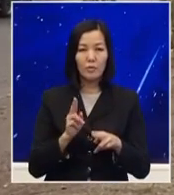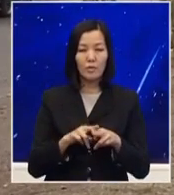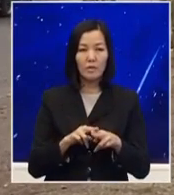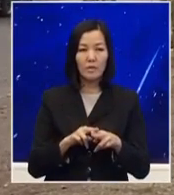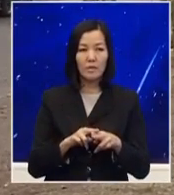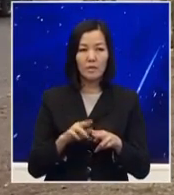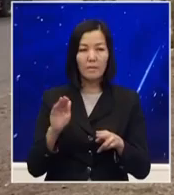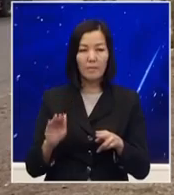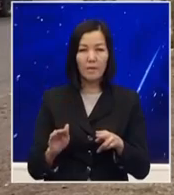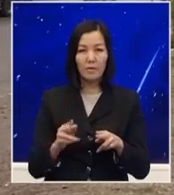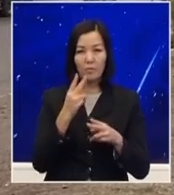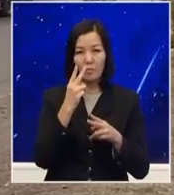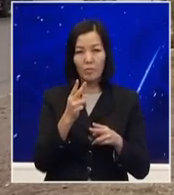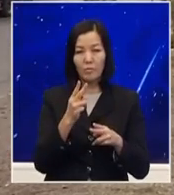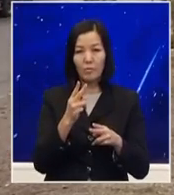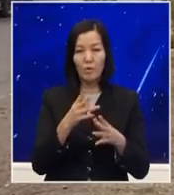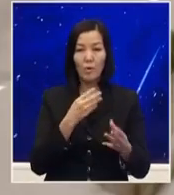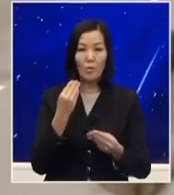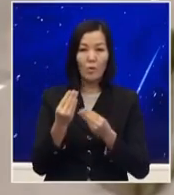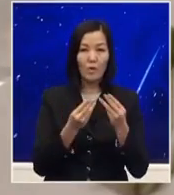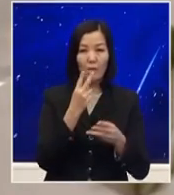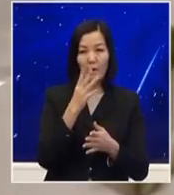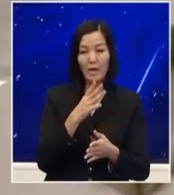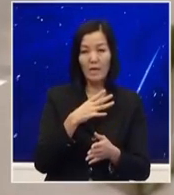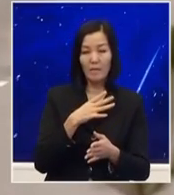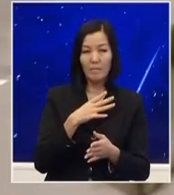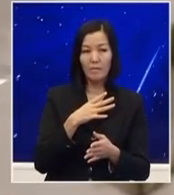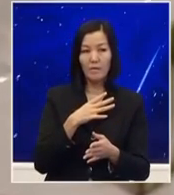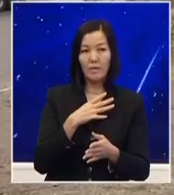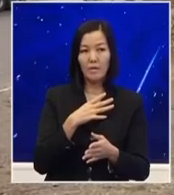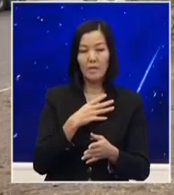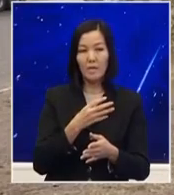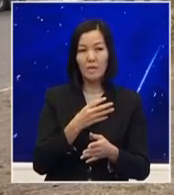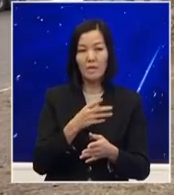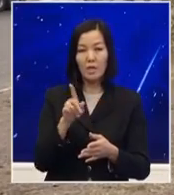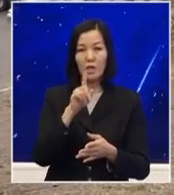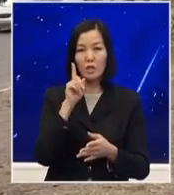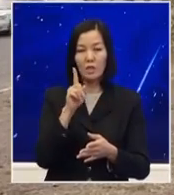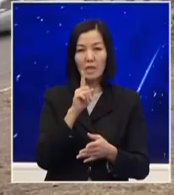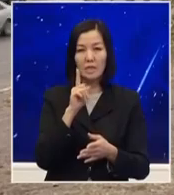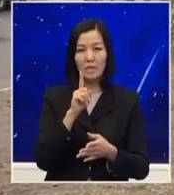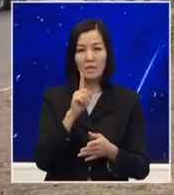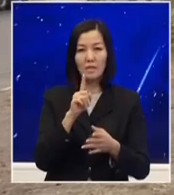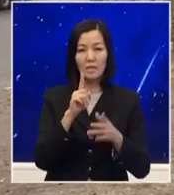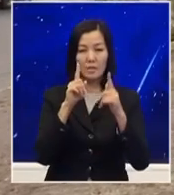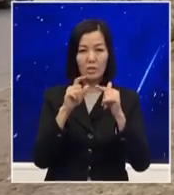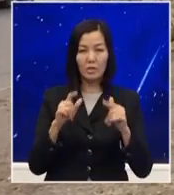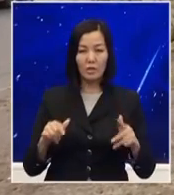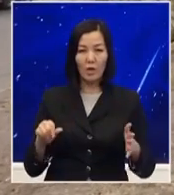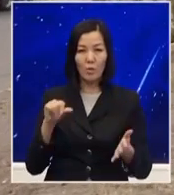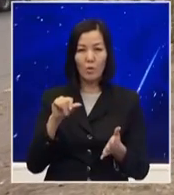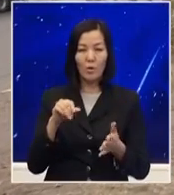балағыным көп жас, көп уақыт осы жерде өтті. Архарлының асуына бір жақсы бір игі істеуге бел будым. Алпы бұл жер